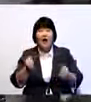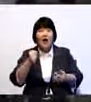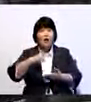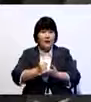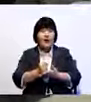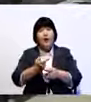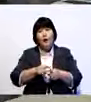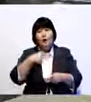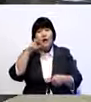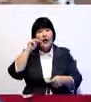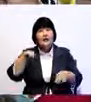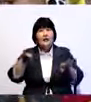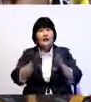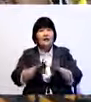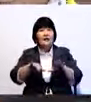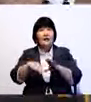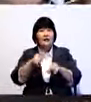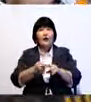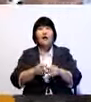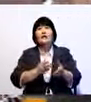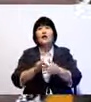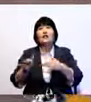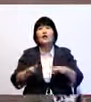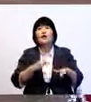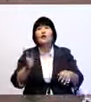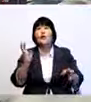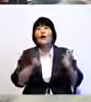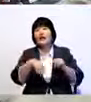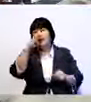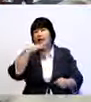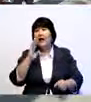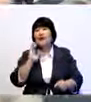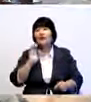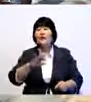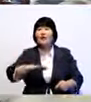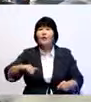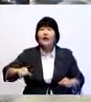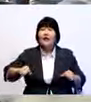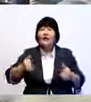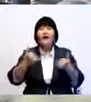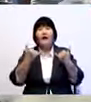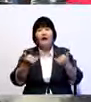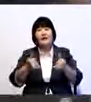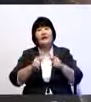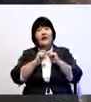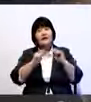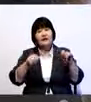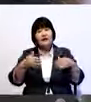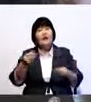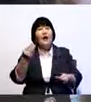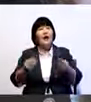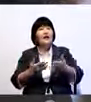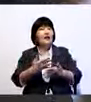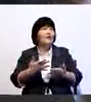осы айтулы датамен тұспа-тұс келіп отыр. Саяси науқанға келген ата-аналармен бірге еріп келген балаларға арнайы сыйлықтар табысталып,